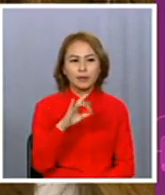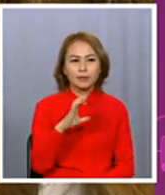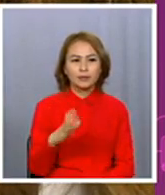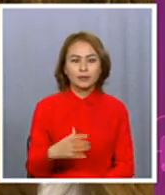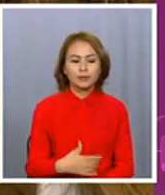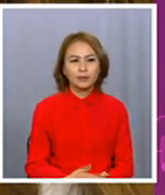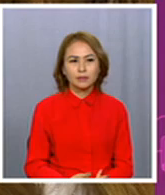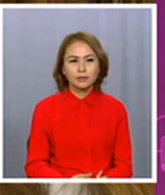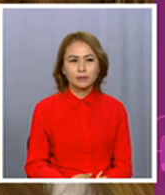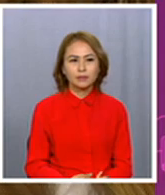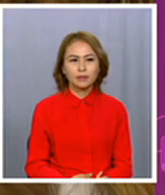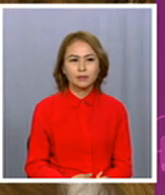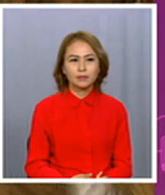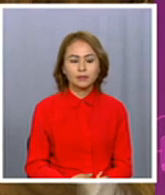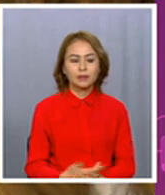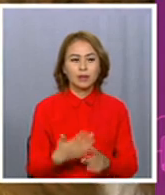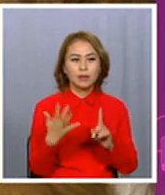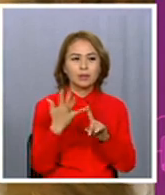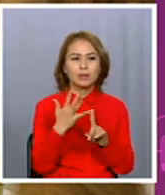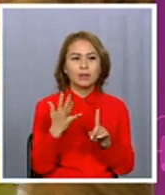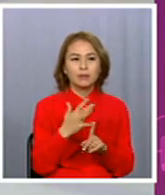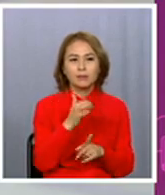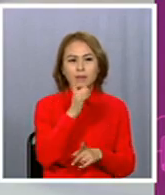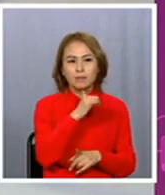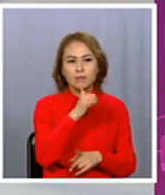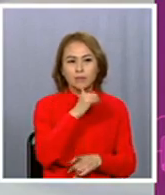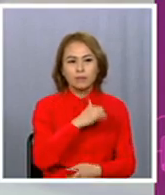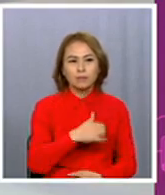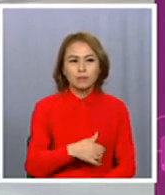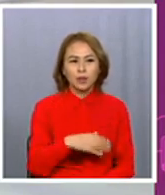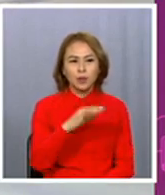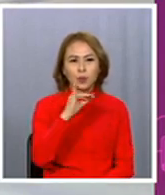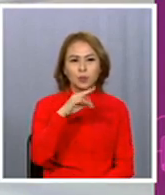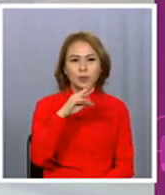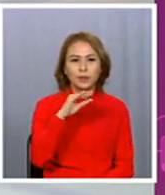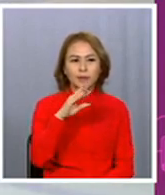Енді маған бесінші ғаламшарды аташы. Юпитер.